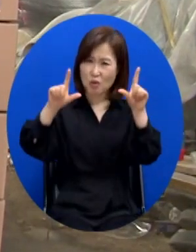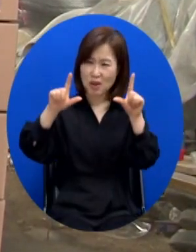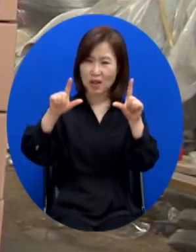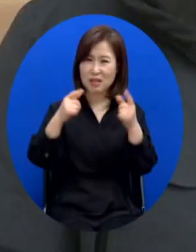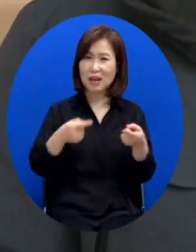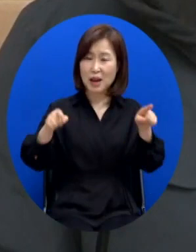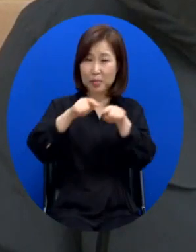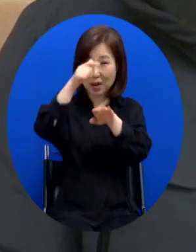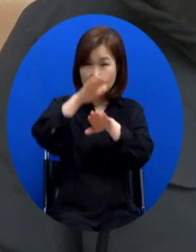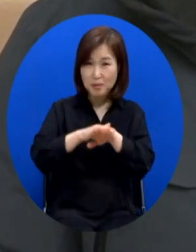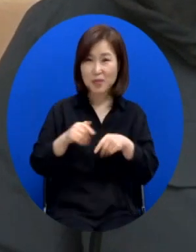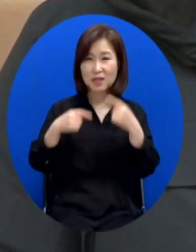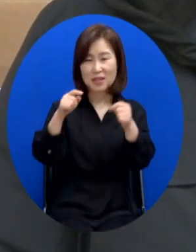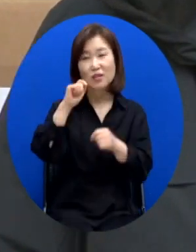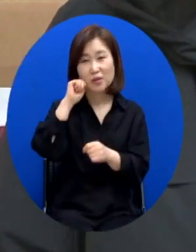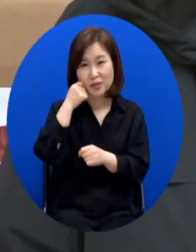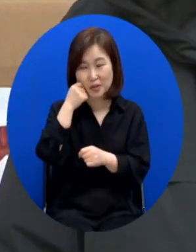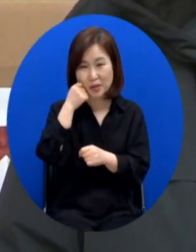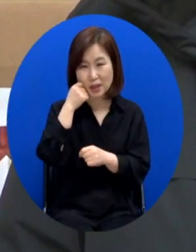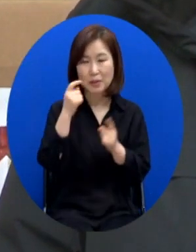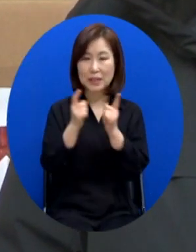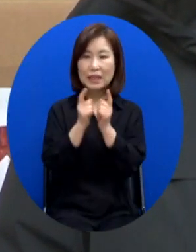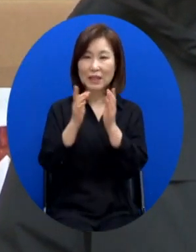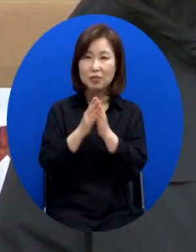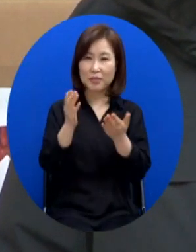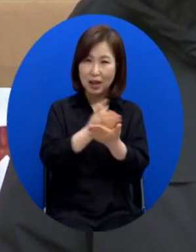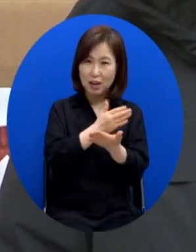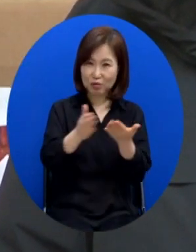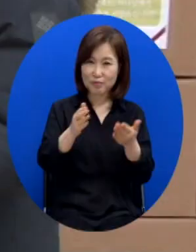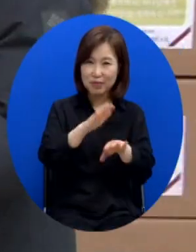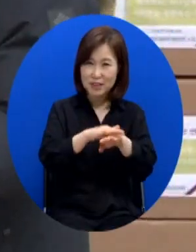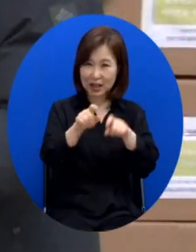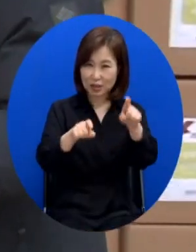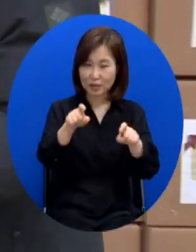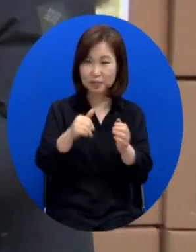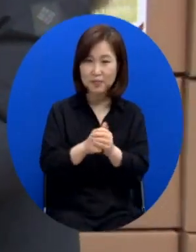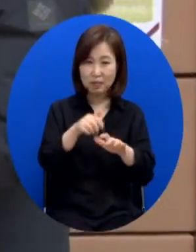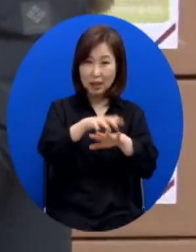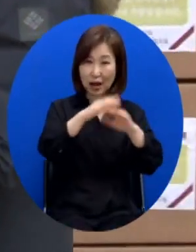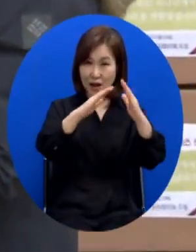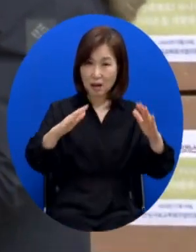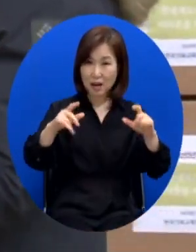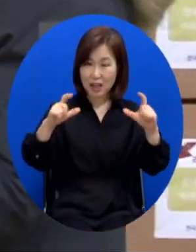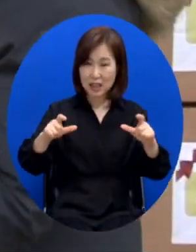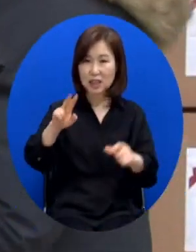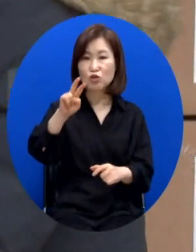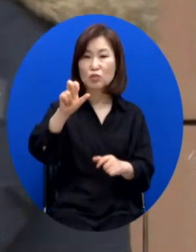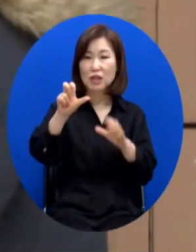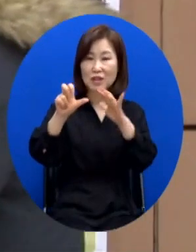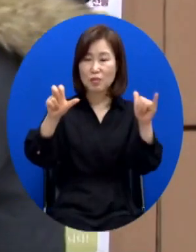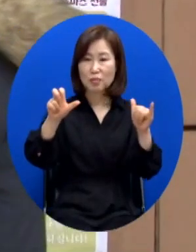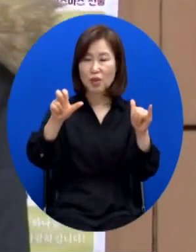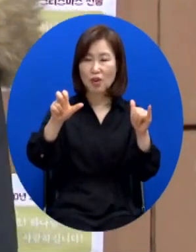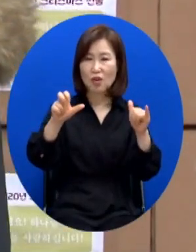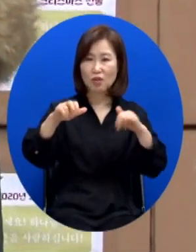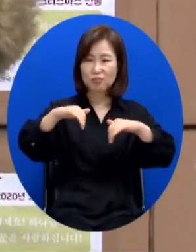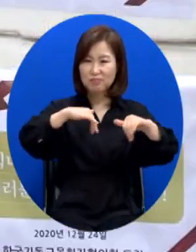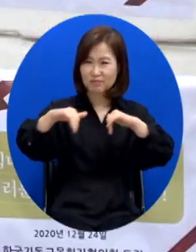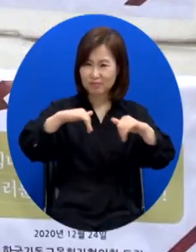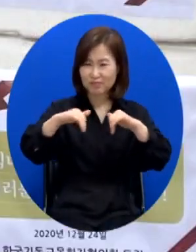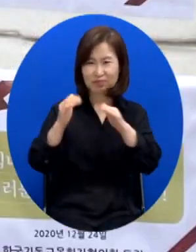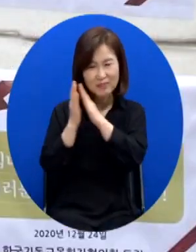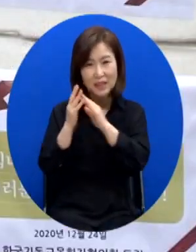함께하는 성탄 예배가 어려워져 직접 나눔에 나섰습니다. 텐트촌에 거주하는 25명의 노숙자들을 위한